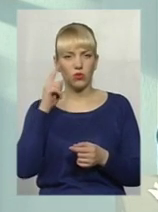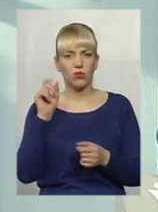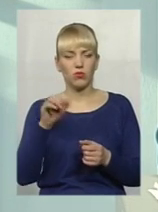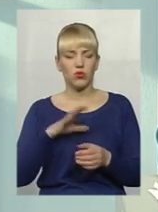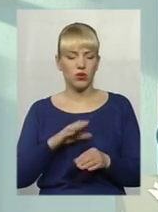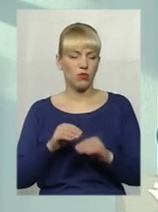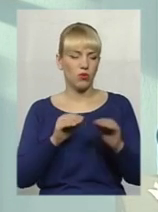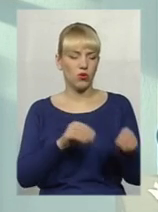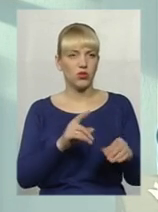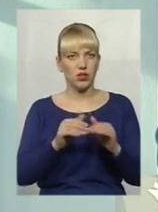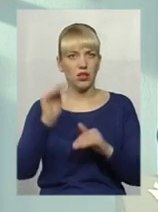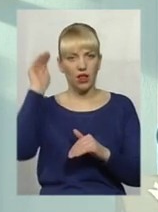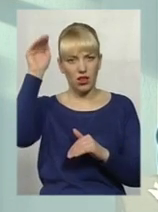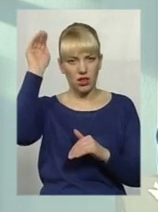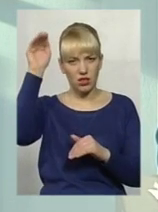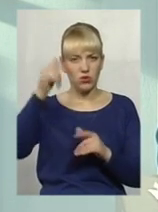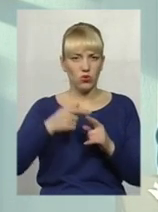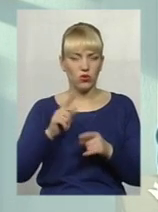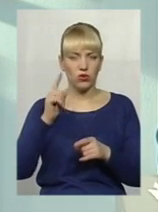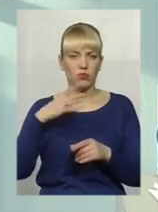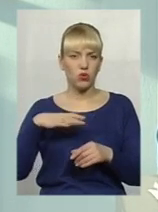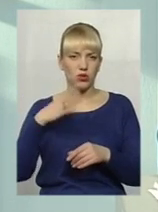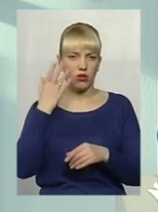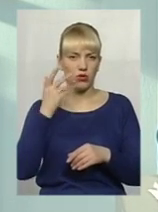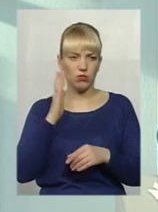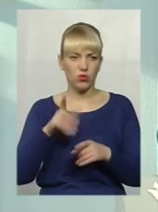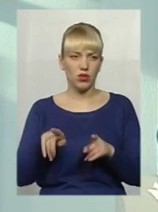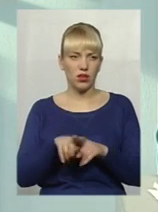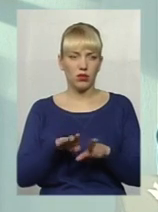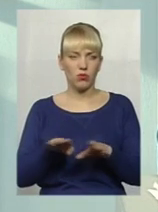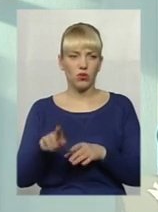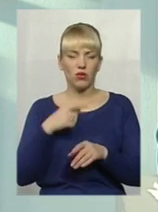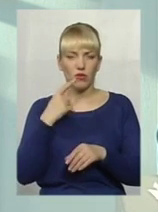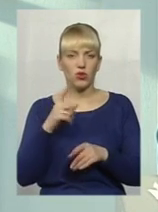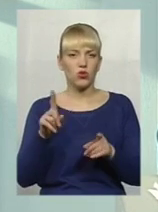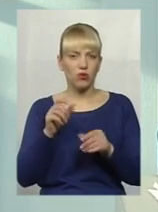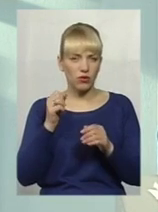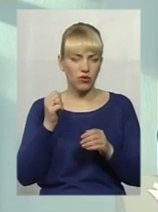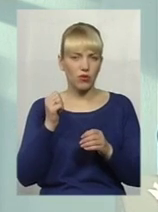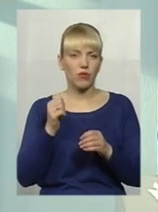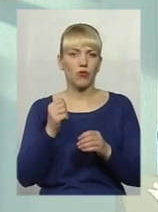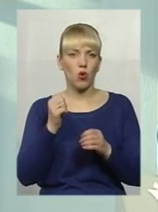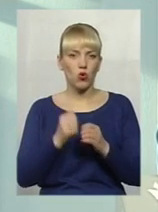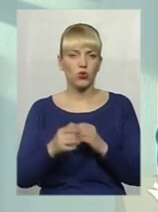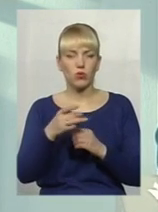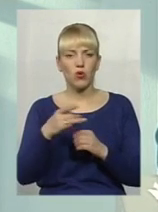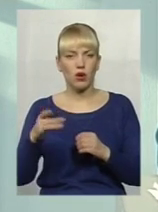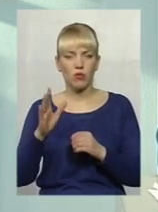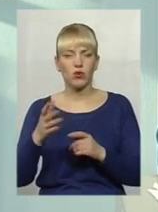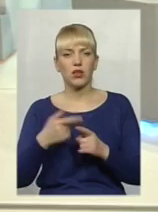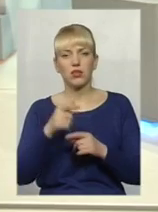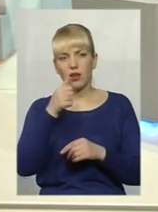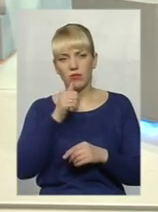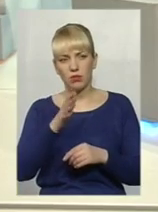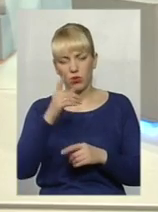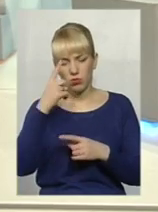її, положити на антресольку, зачекати, поки будуть такі пункти. Пункти будуть в кожному мікрорайоні, як вже говорилось. І ми за місяць будемо повідомляти і на